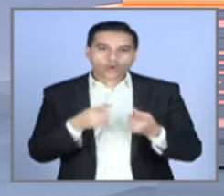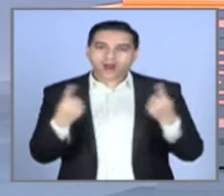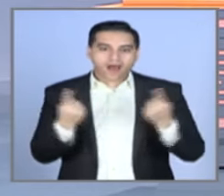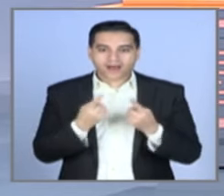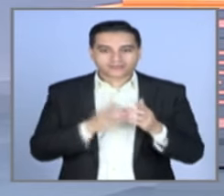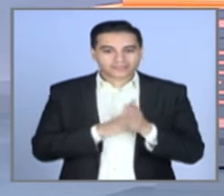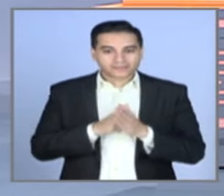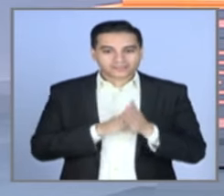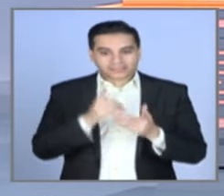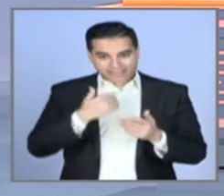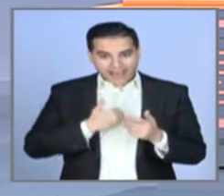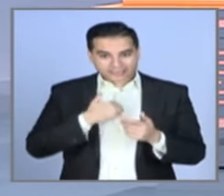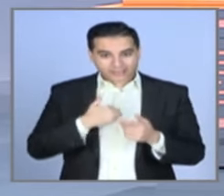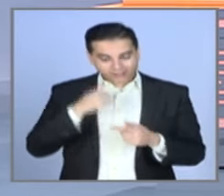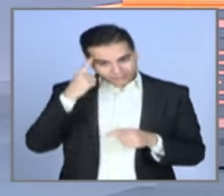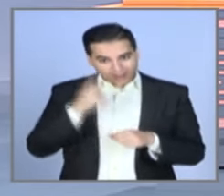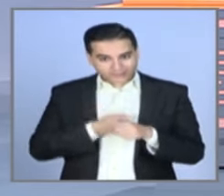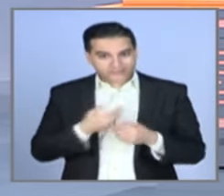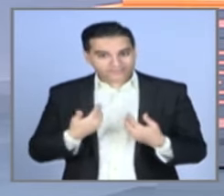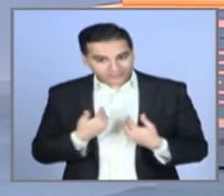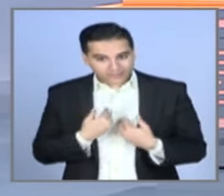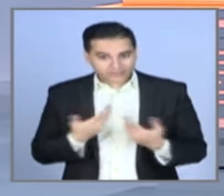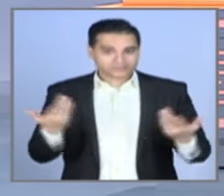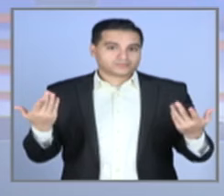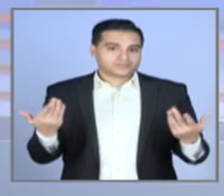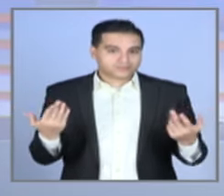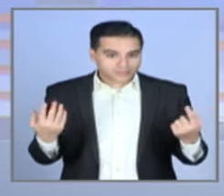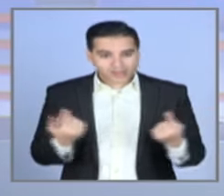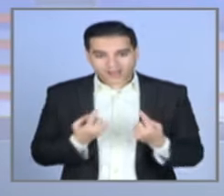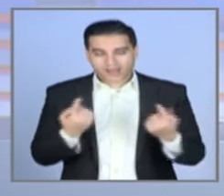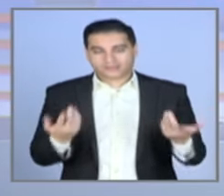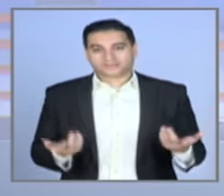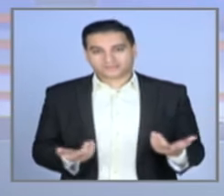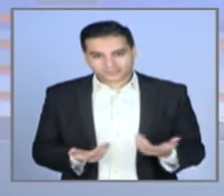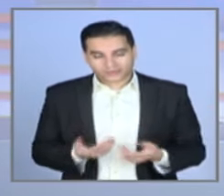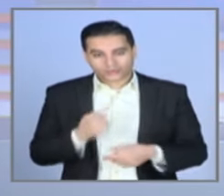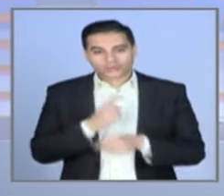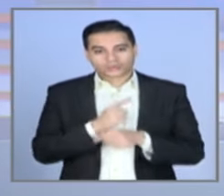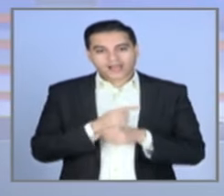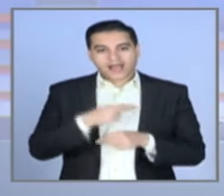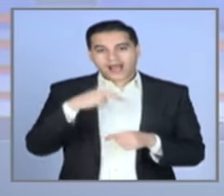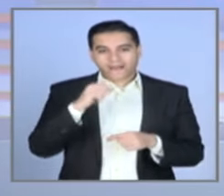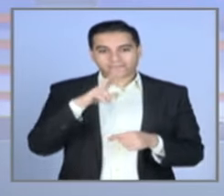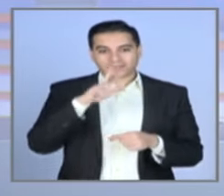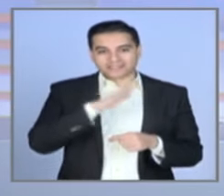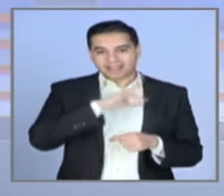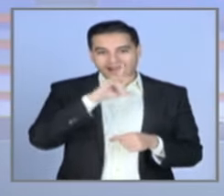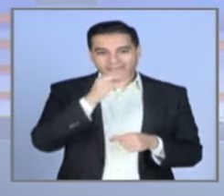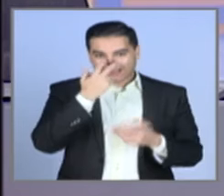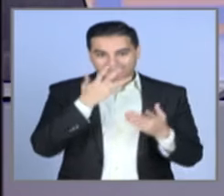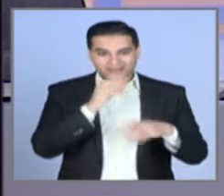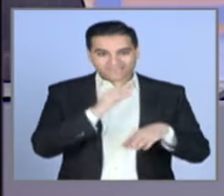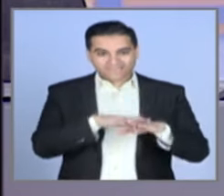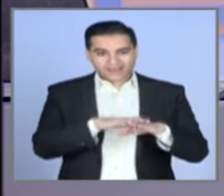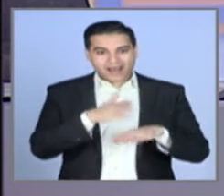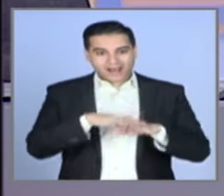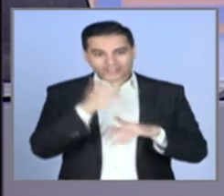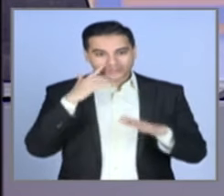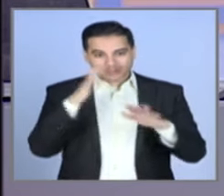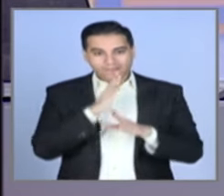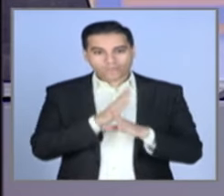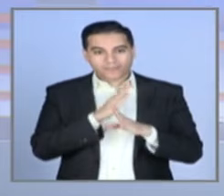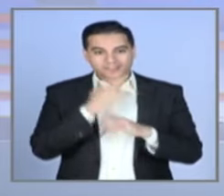انت حسيت من كلامي ان في تعصب؟ لا طبعا. لا طبعا. استاذ عبد السلام، حد قال لك انك شبه ممثل؟ انا